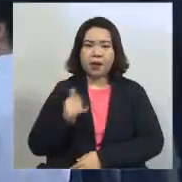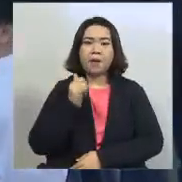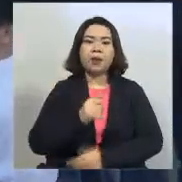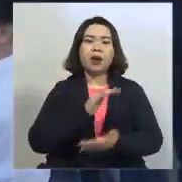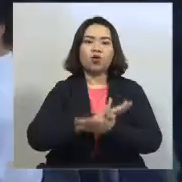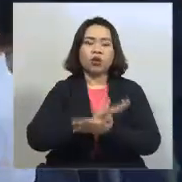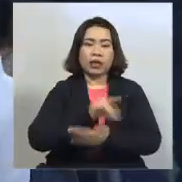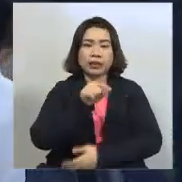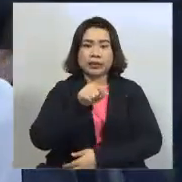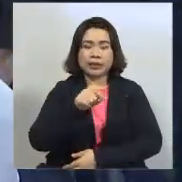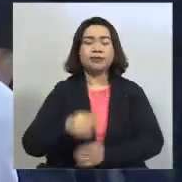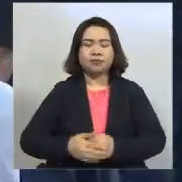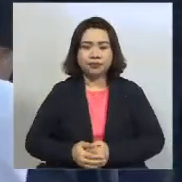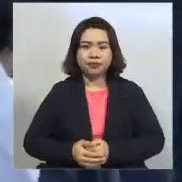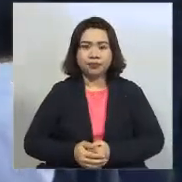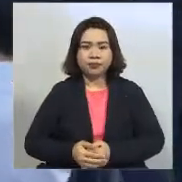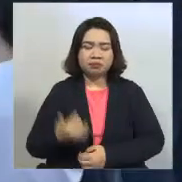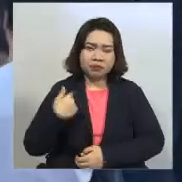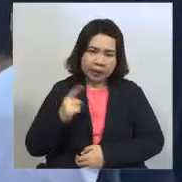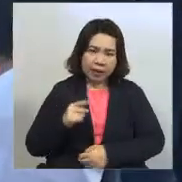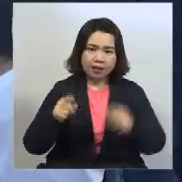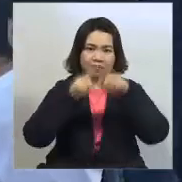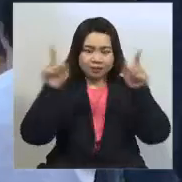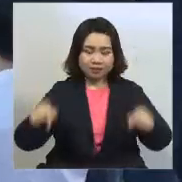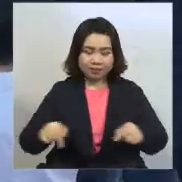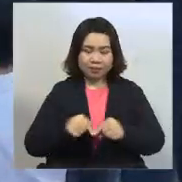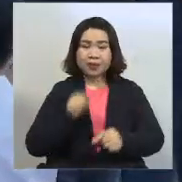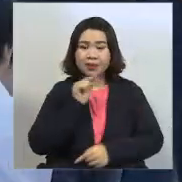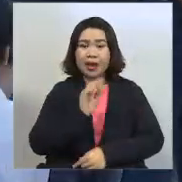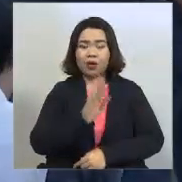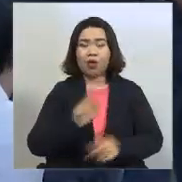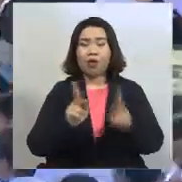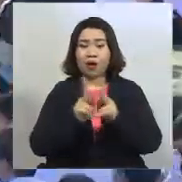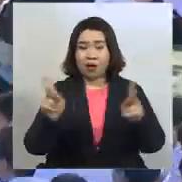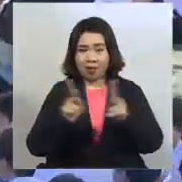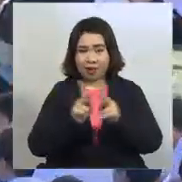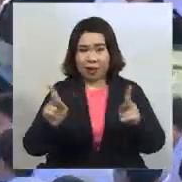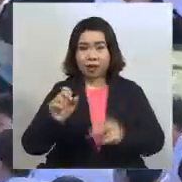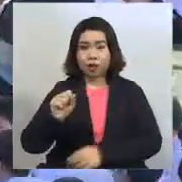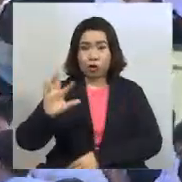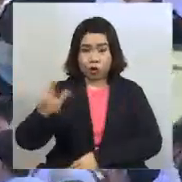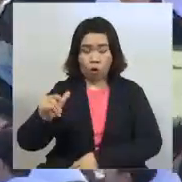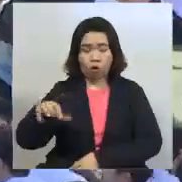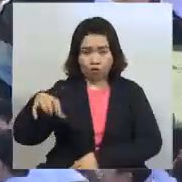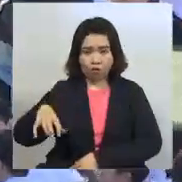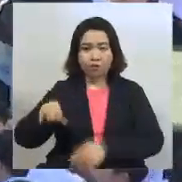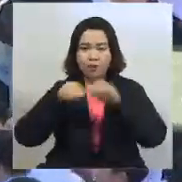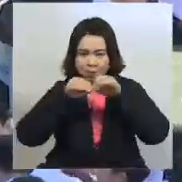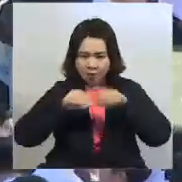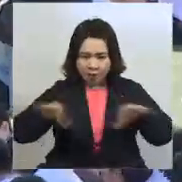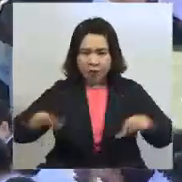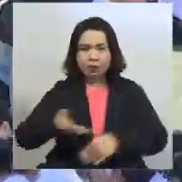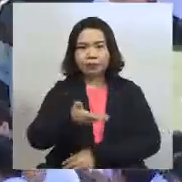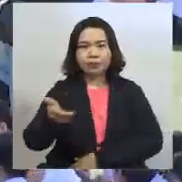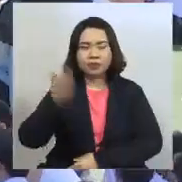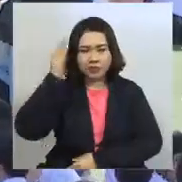งเรียนกรุงเทพคริสเตียนวิทยาลัยและมีการนำคำสั่งของสำนักงานคณะกรรมการส่งเสริมการศึกษาเอกชนมาประกาศให้ทุกค